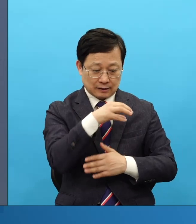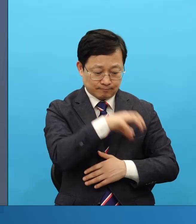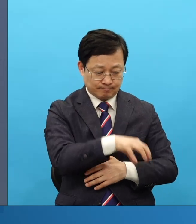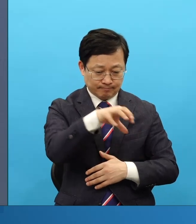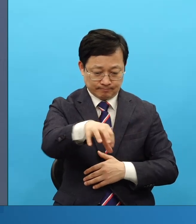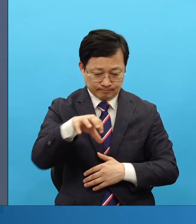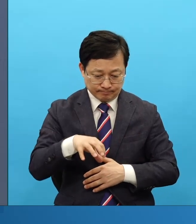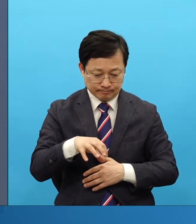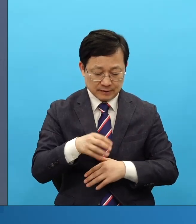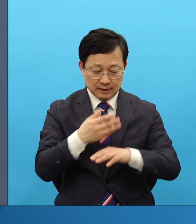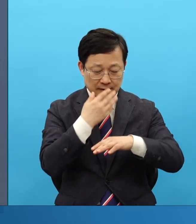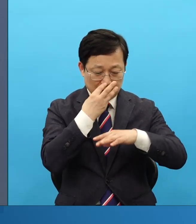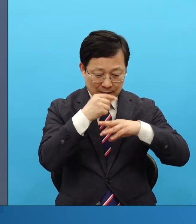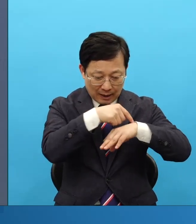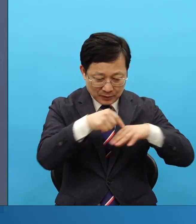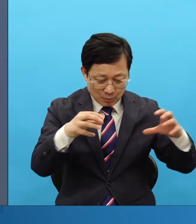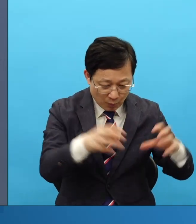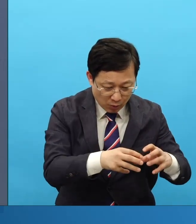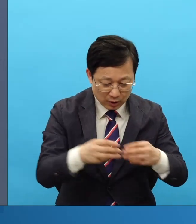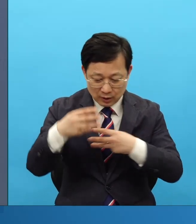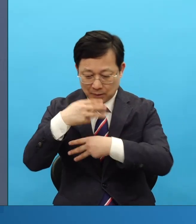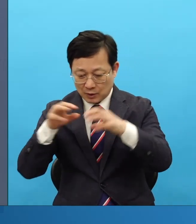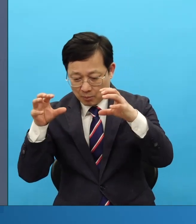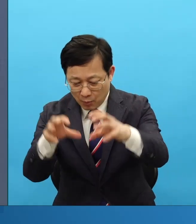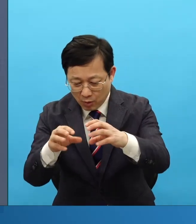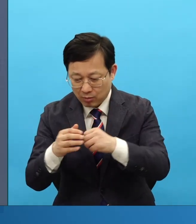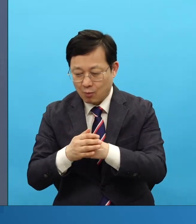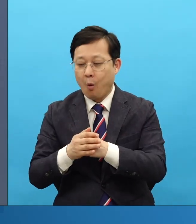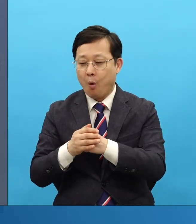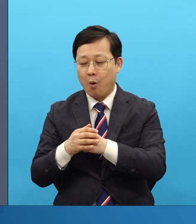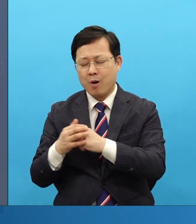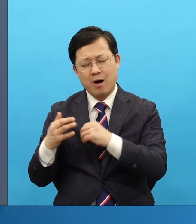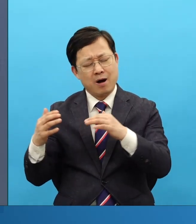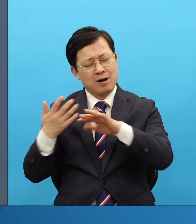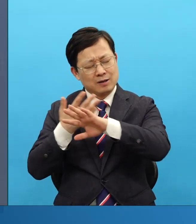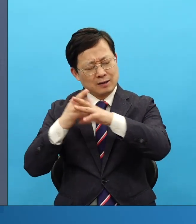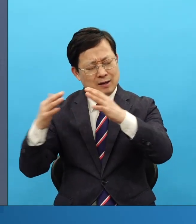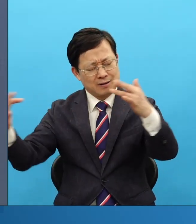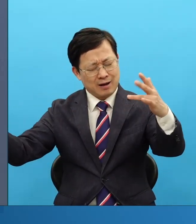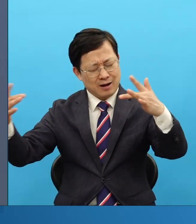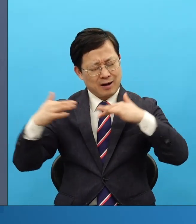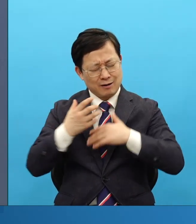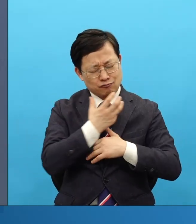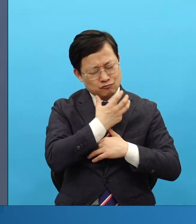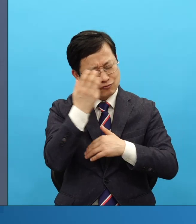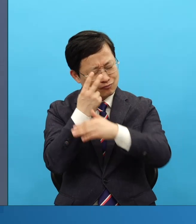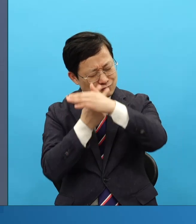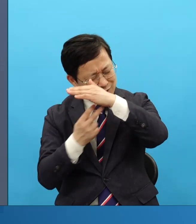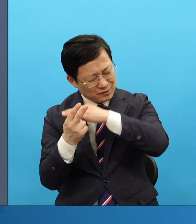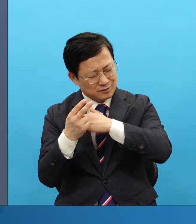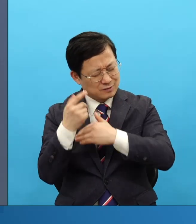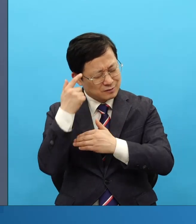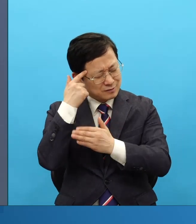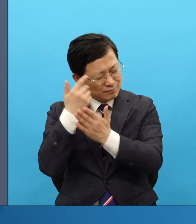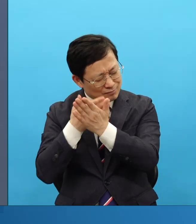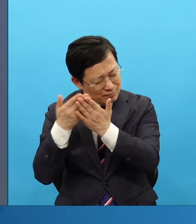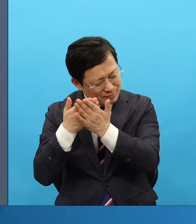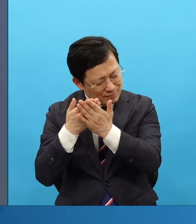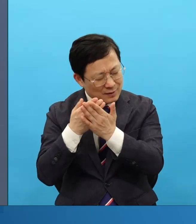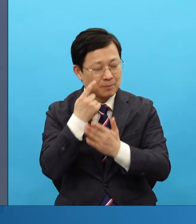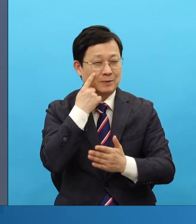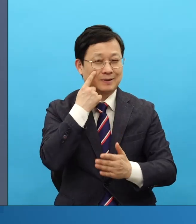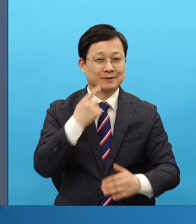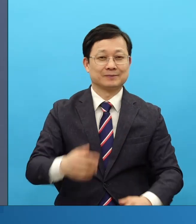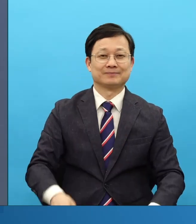다민족들과 병든 자들 렘넌트들이 몰려오는 꿈을 꾸라고 말이에요. And so dream the dream to really build a church with the three courtyards where those who are sick, the remnants,